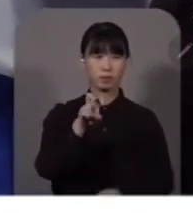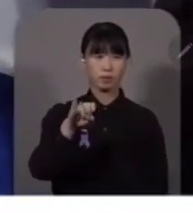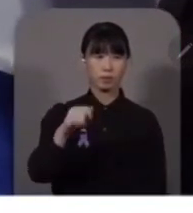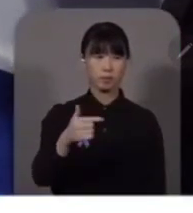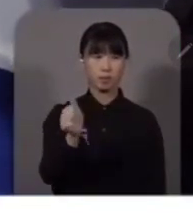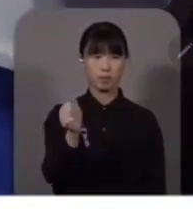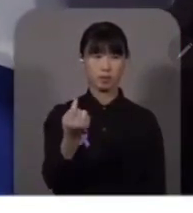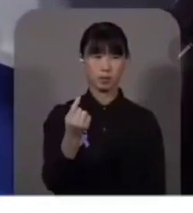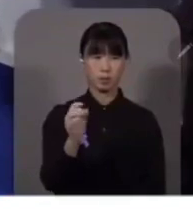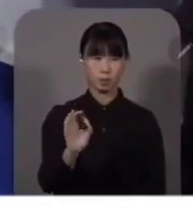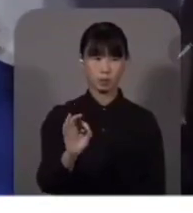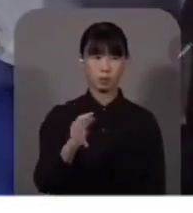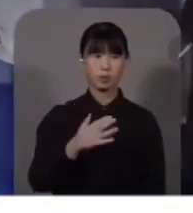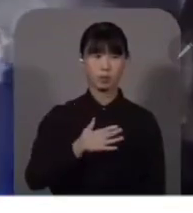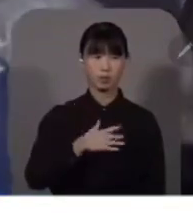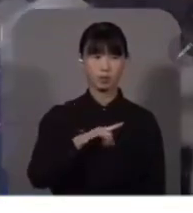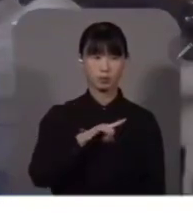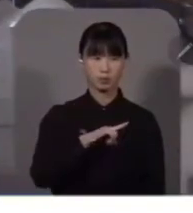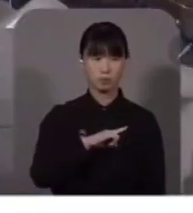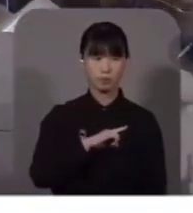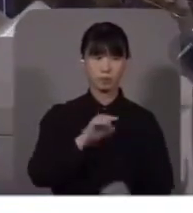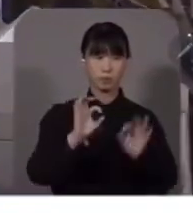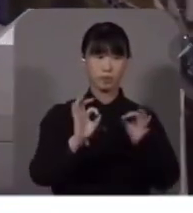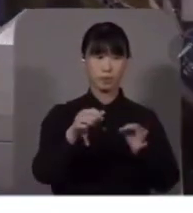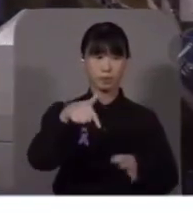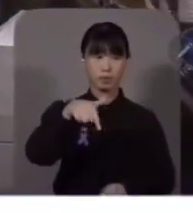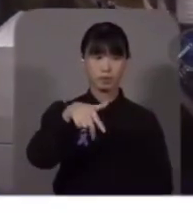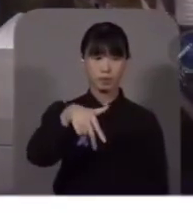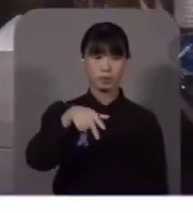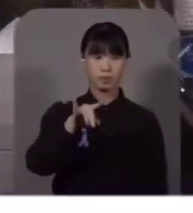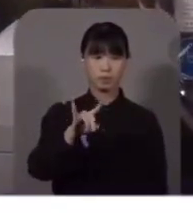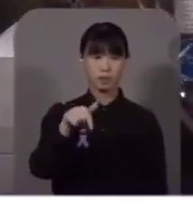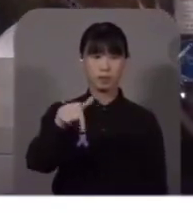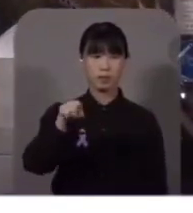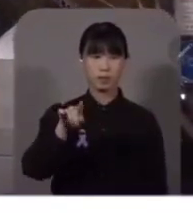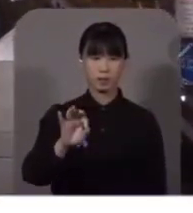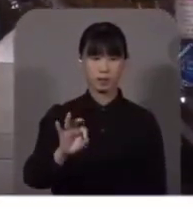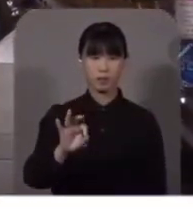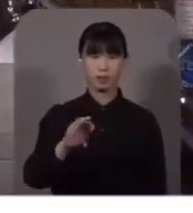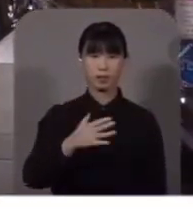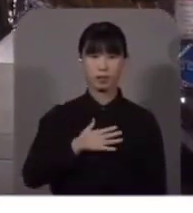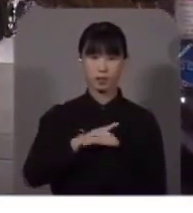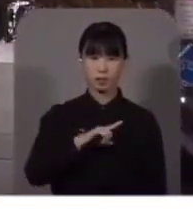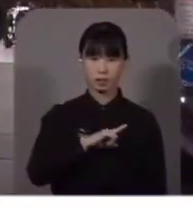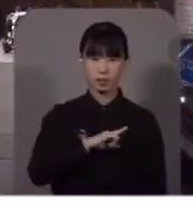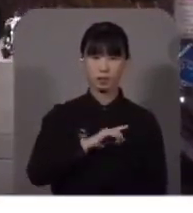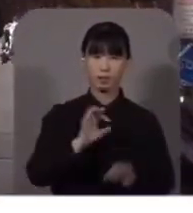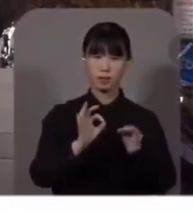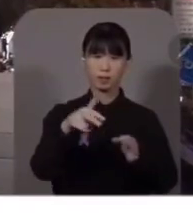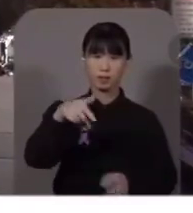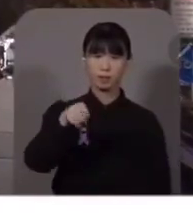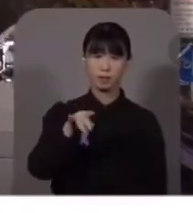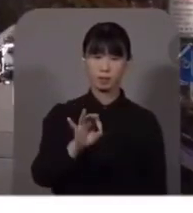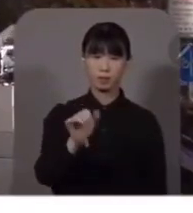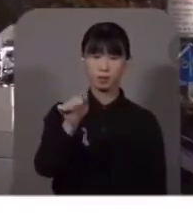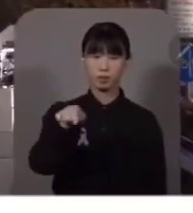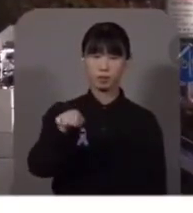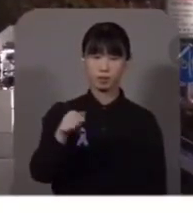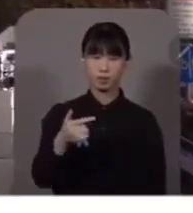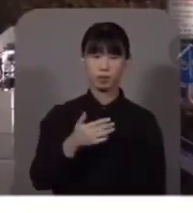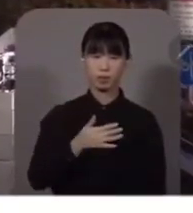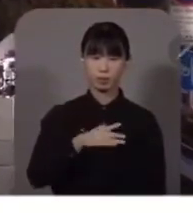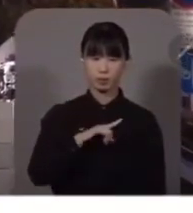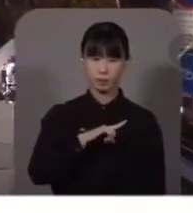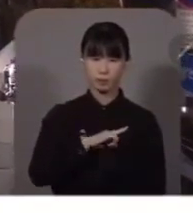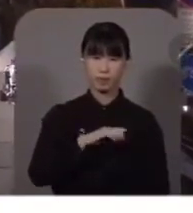김민호. 내 이름은 김재강. 내 이름은 김정훈. 내